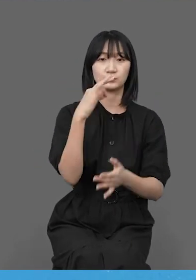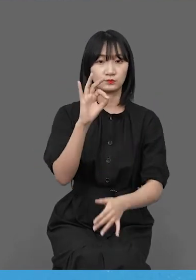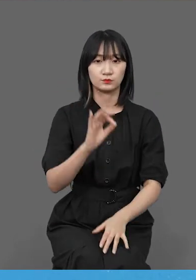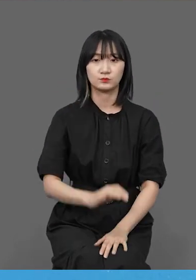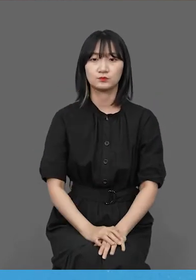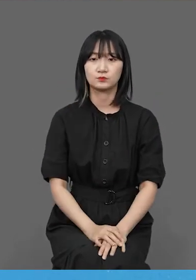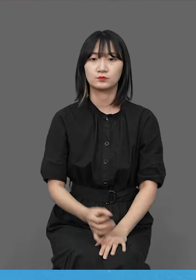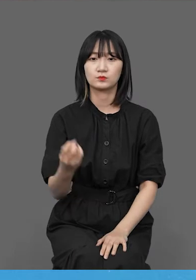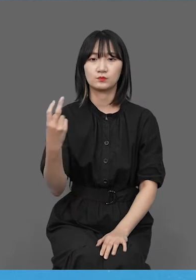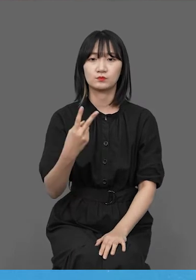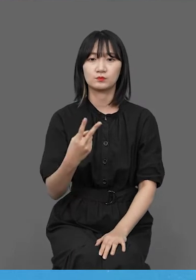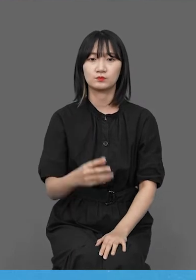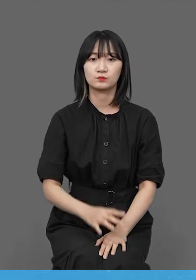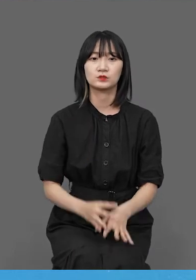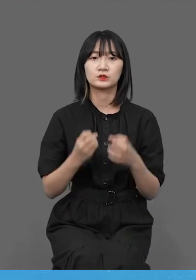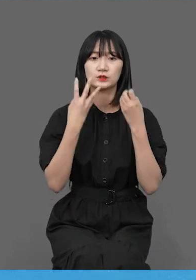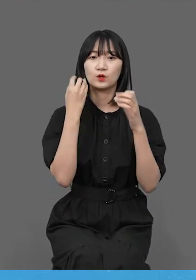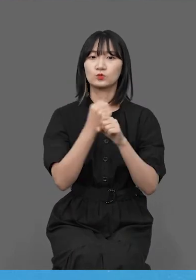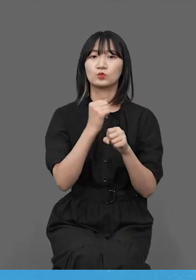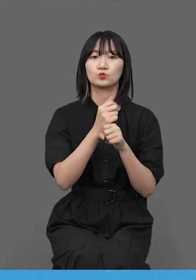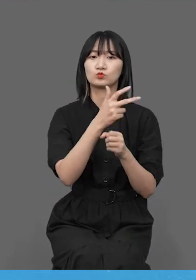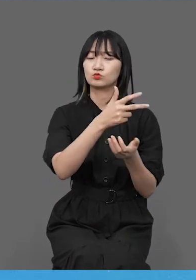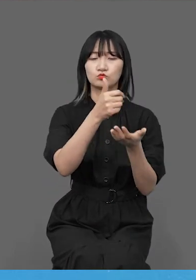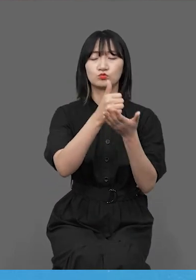진화론자들이죠. 그리고 창조주는 없다.